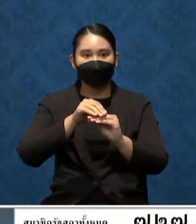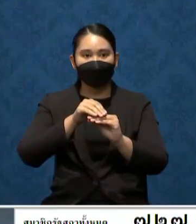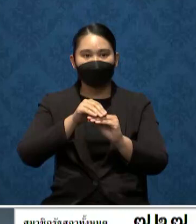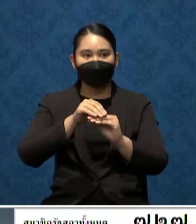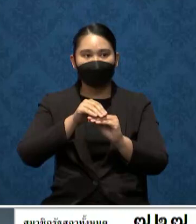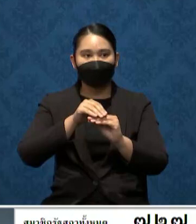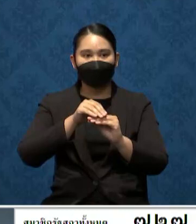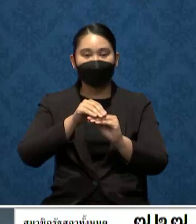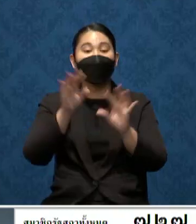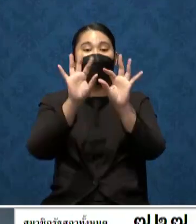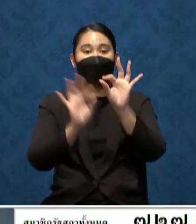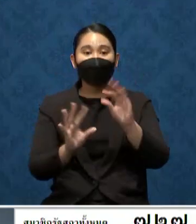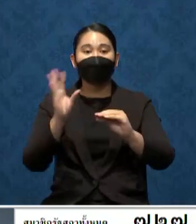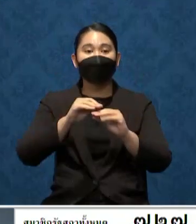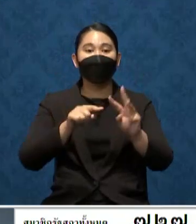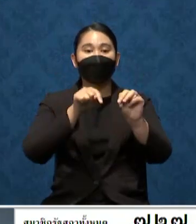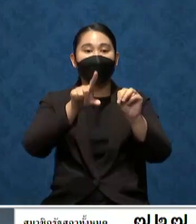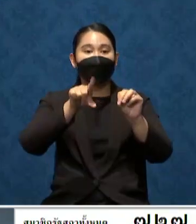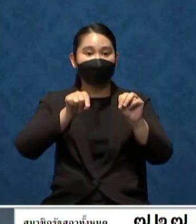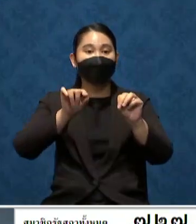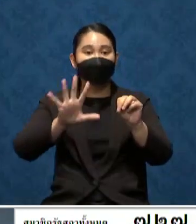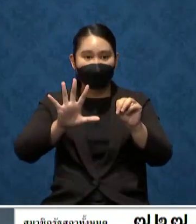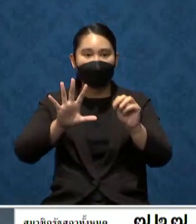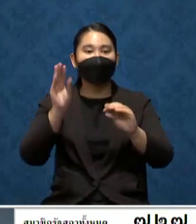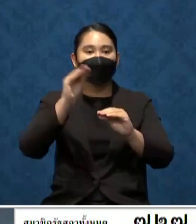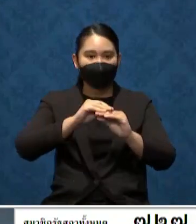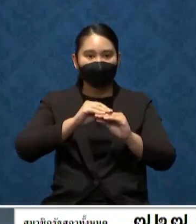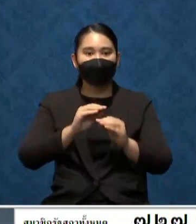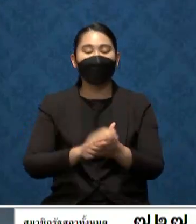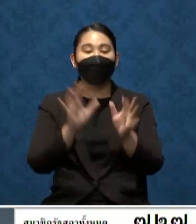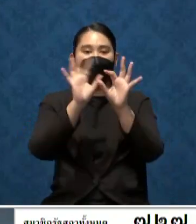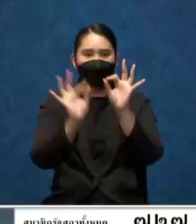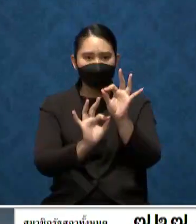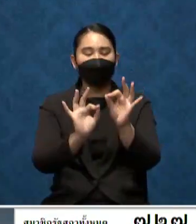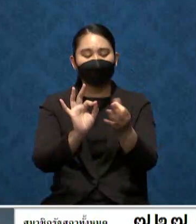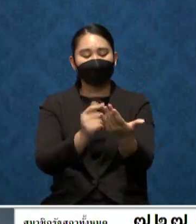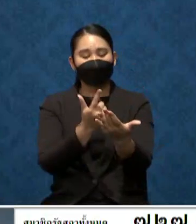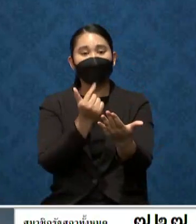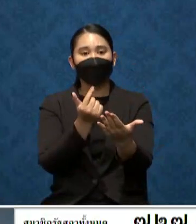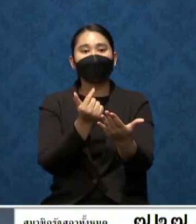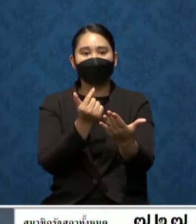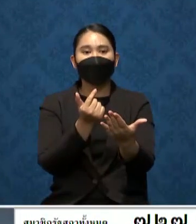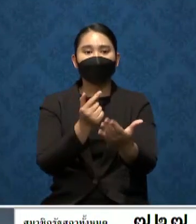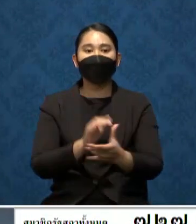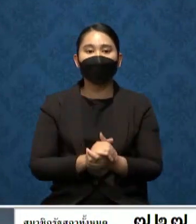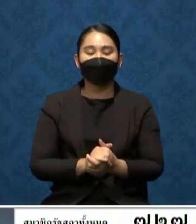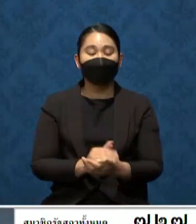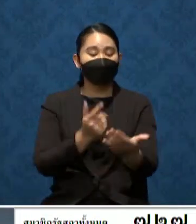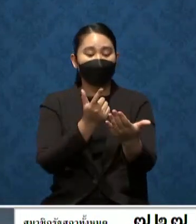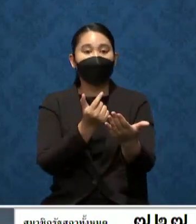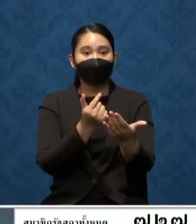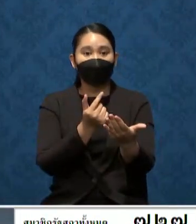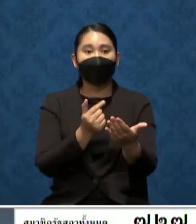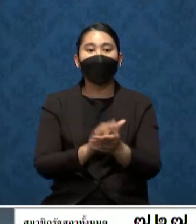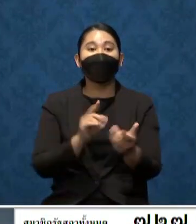เพิ่มเติมมาตรา25ซึ่งเขียนไว้ดูดีนะตอนท้ายว่า